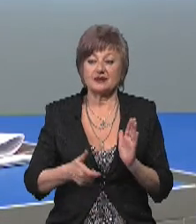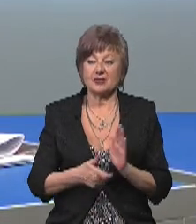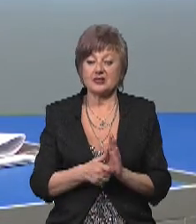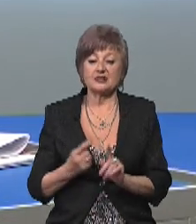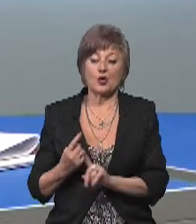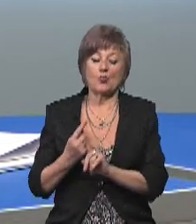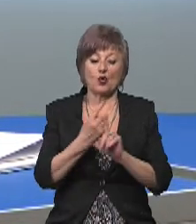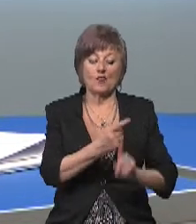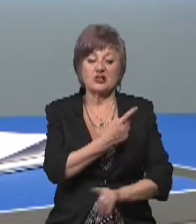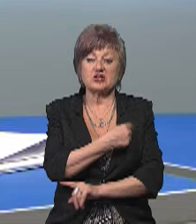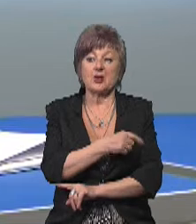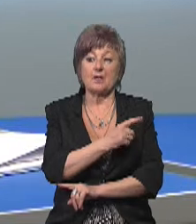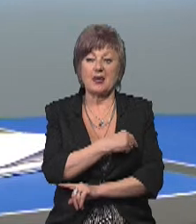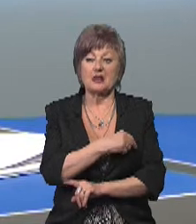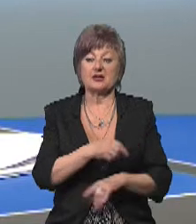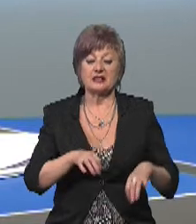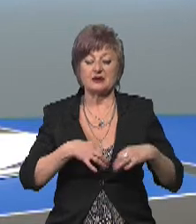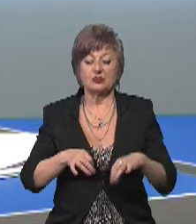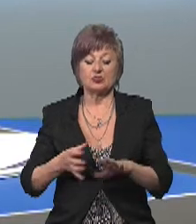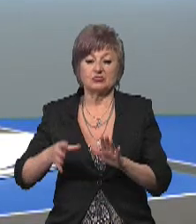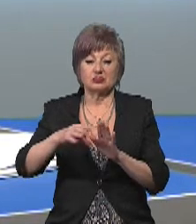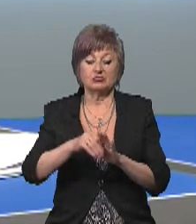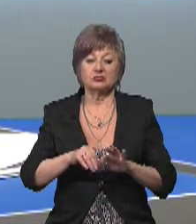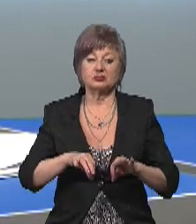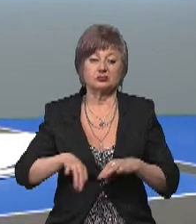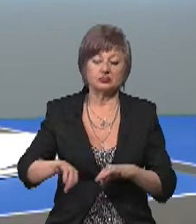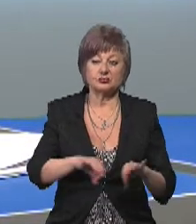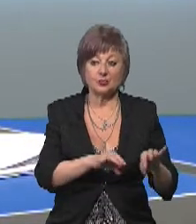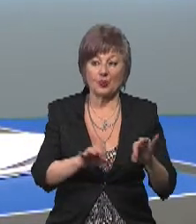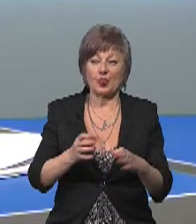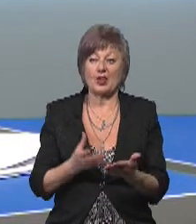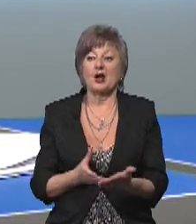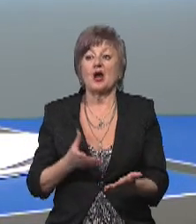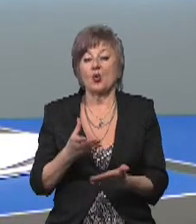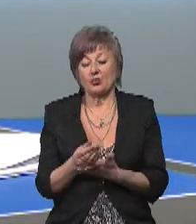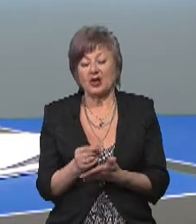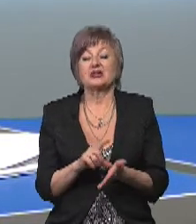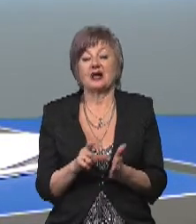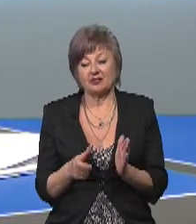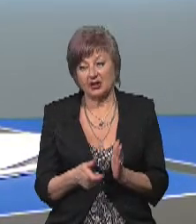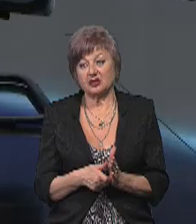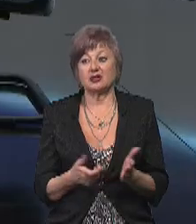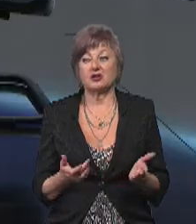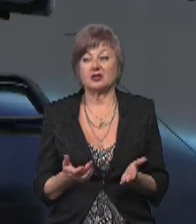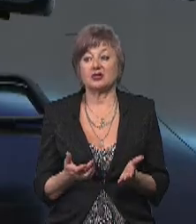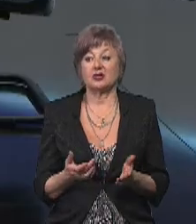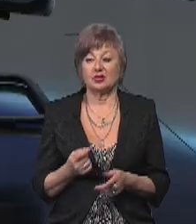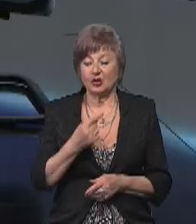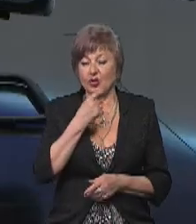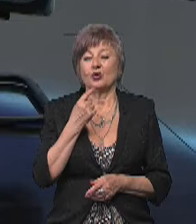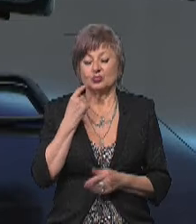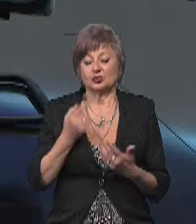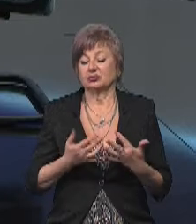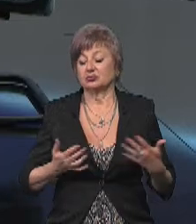сопровождение в больницу, транспортные послуги мы сейчас предоставляем, оплата платежей, как было сказано. То есть большой